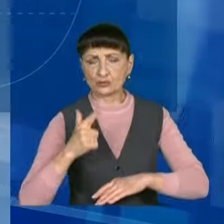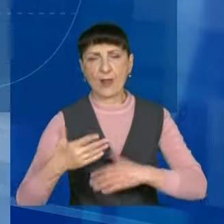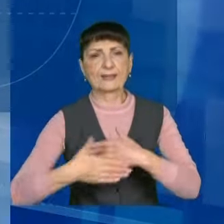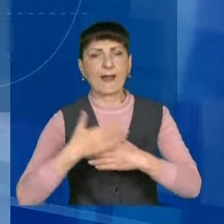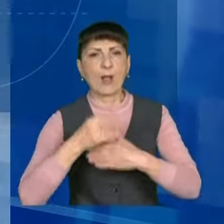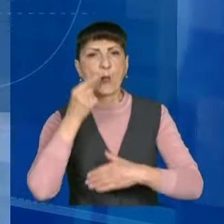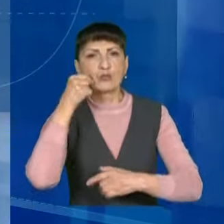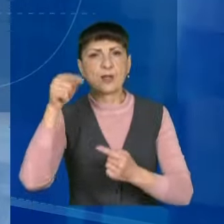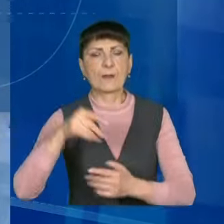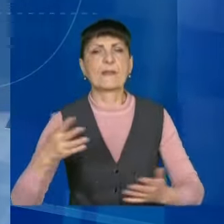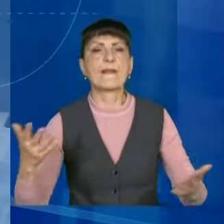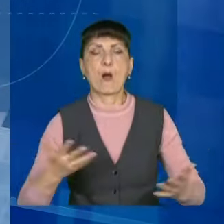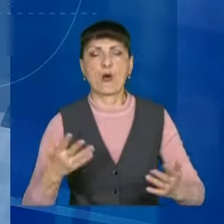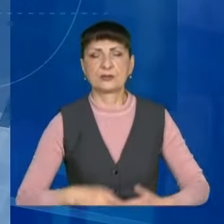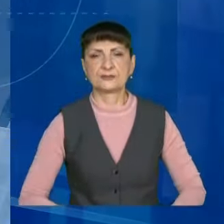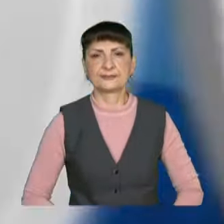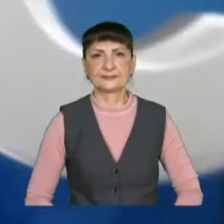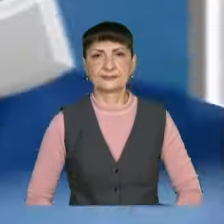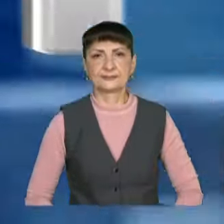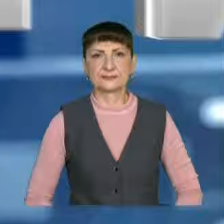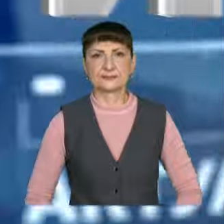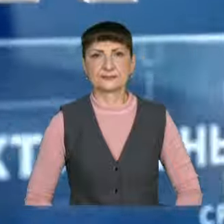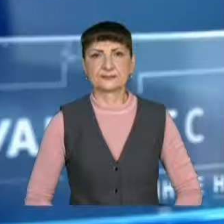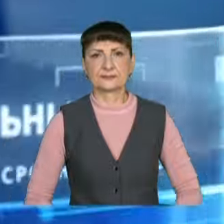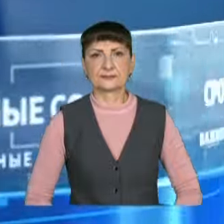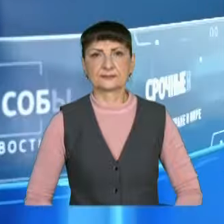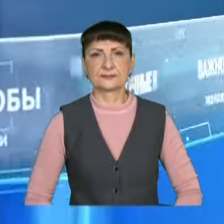наказание грозит живодеру?